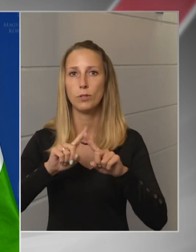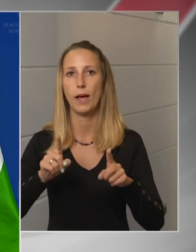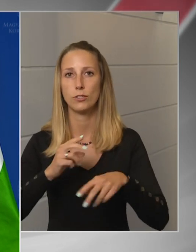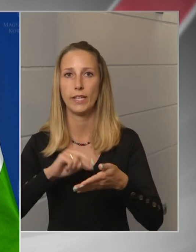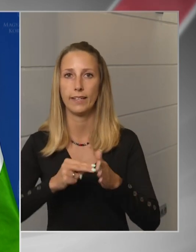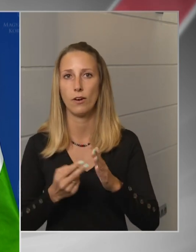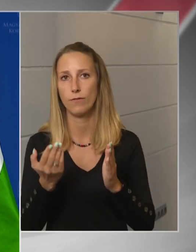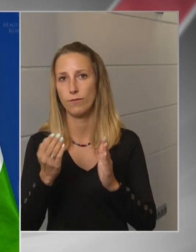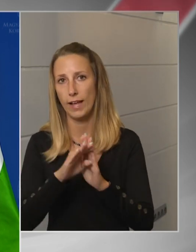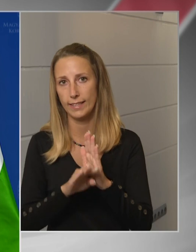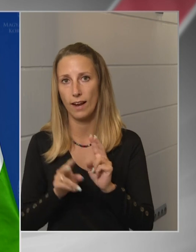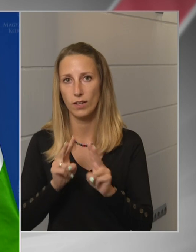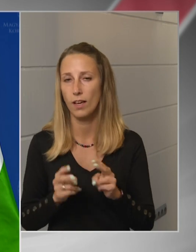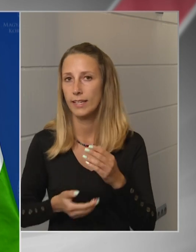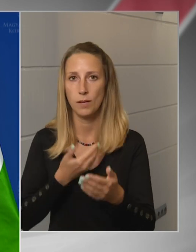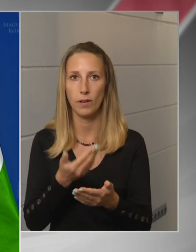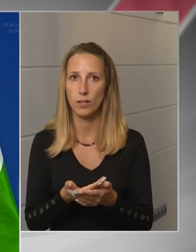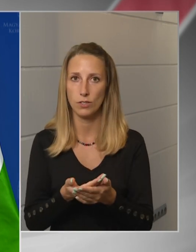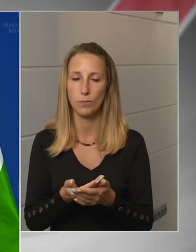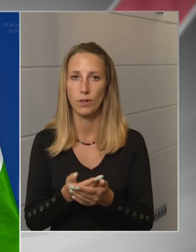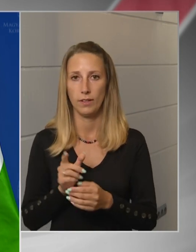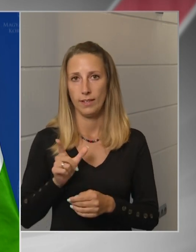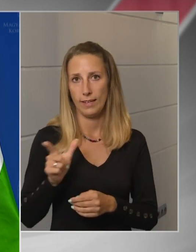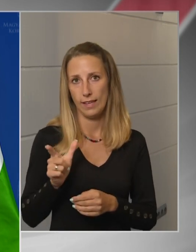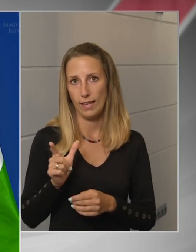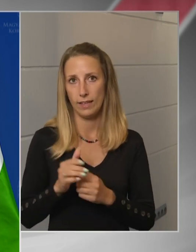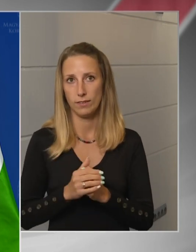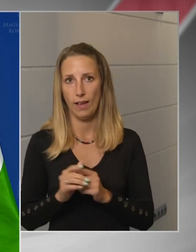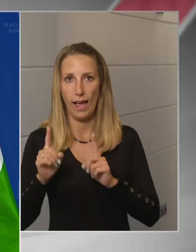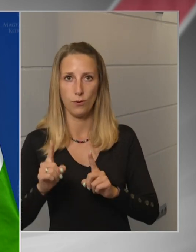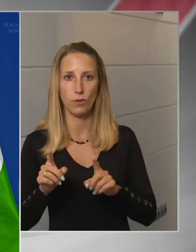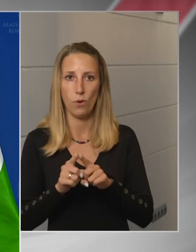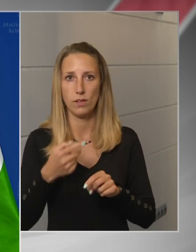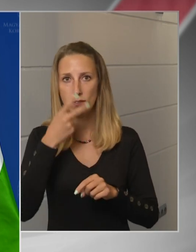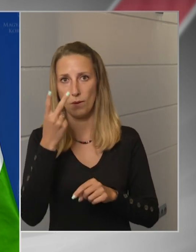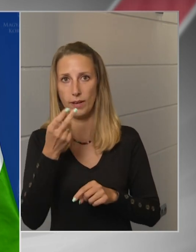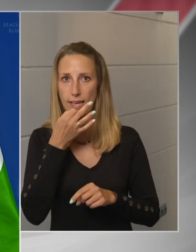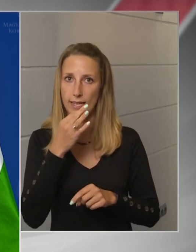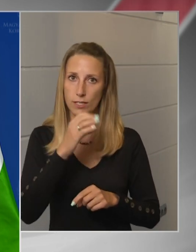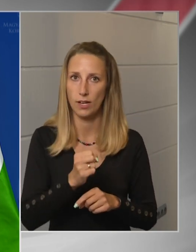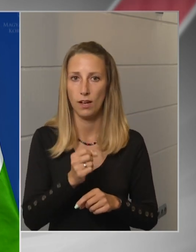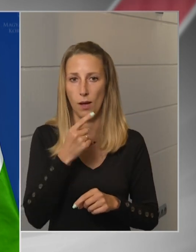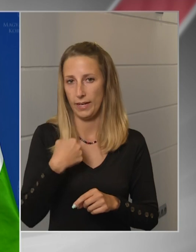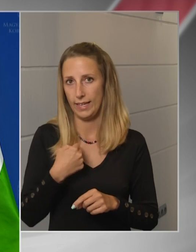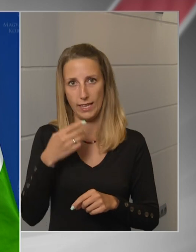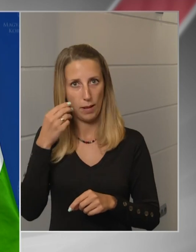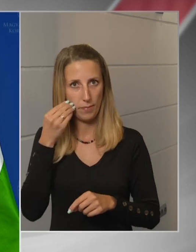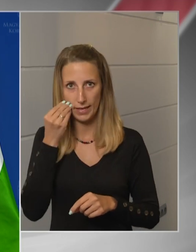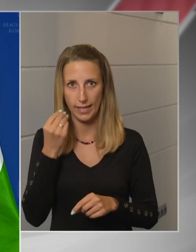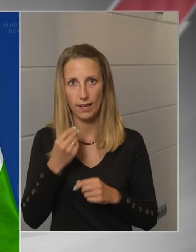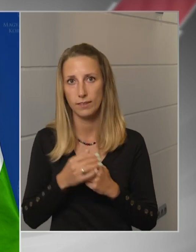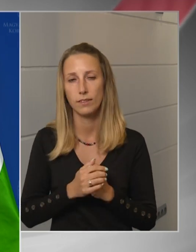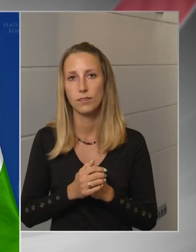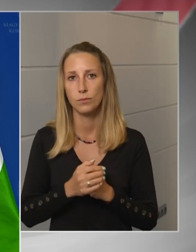feltételeknek, ezért nem javaslom, hogy ketten daláljunk ki egy olyan szakmai kérdést, amihez én biztos nem értek, de talán ön sem száz százalék, hogy ért.